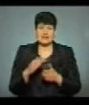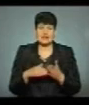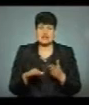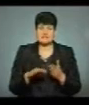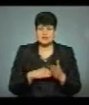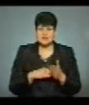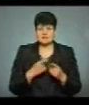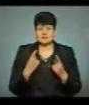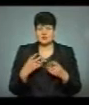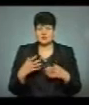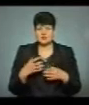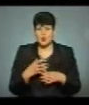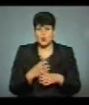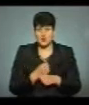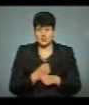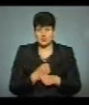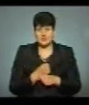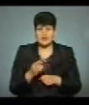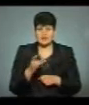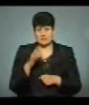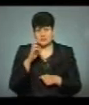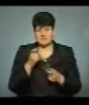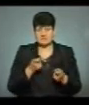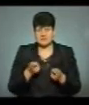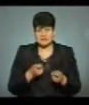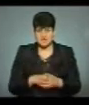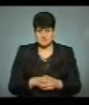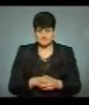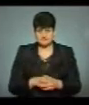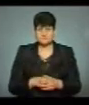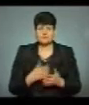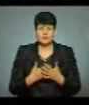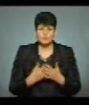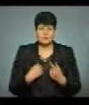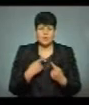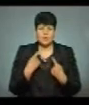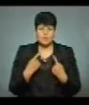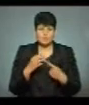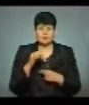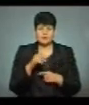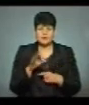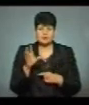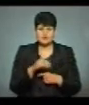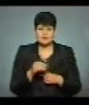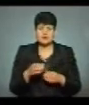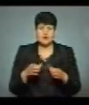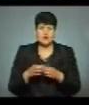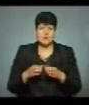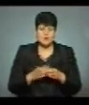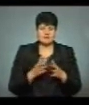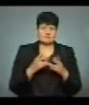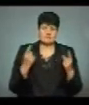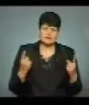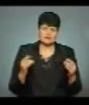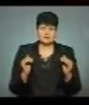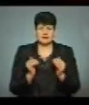чи суттєвого скорочення, як на даний момент відбувається, районних державних адміністрацій. Тобто ми говоримо про те, що всі громади без винятку, чи маленькі, чи